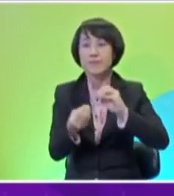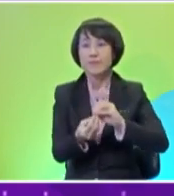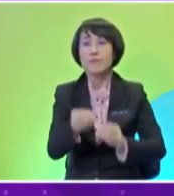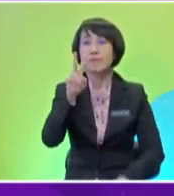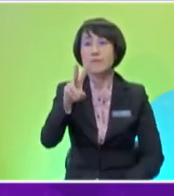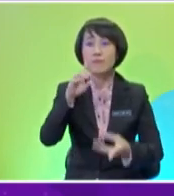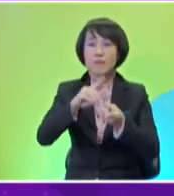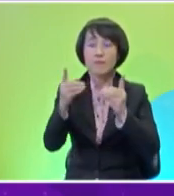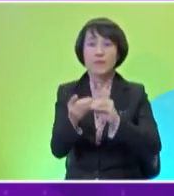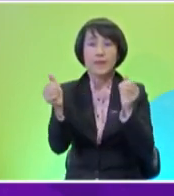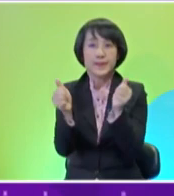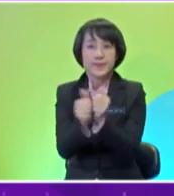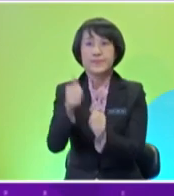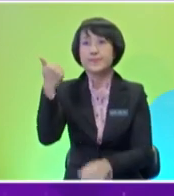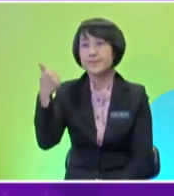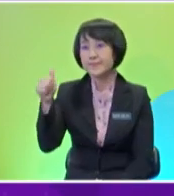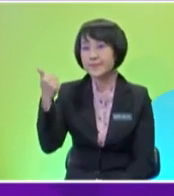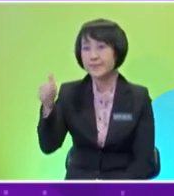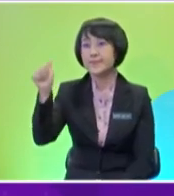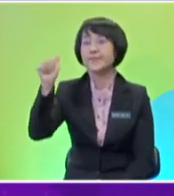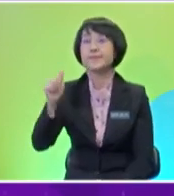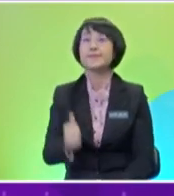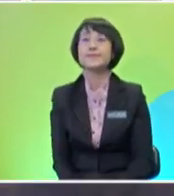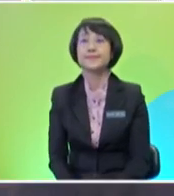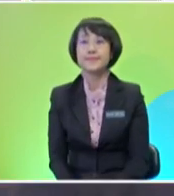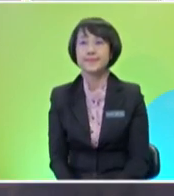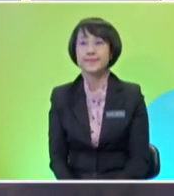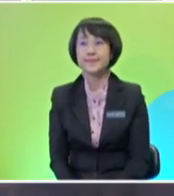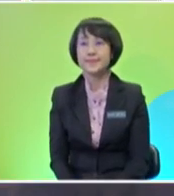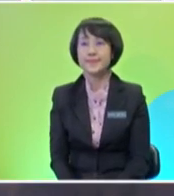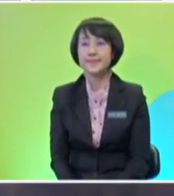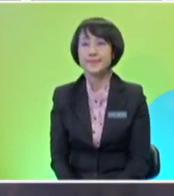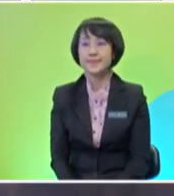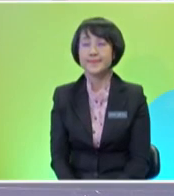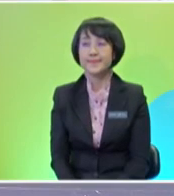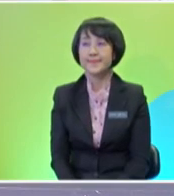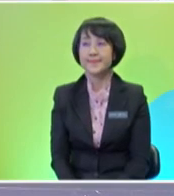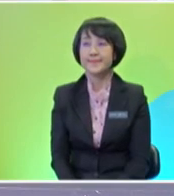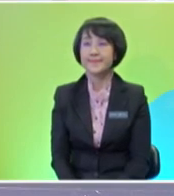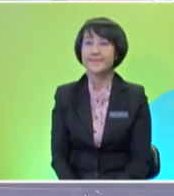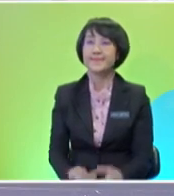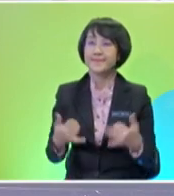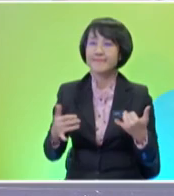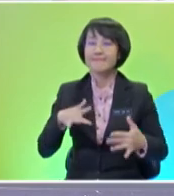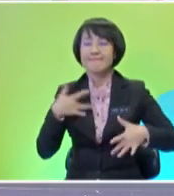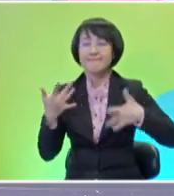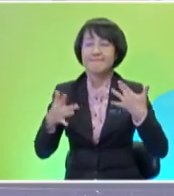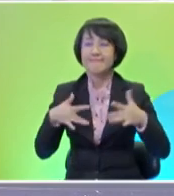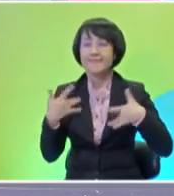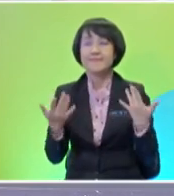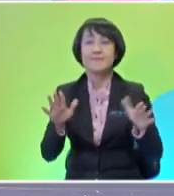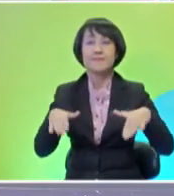dua digigi dengan 10 oke baiklah cekgu saya punya enggak sabar nih bagaimana saya